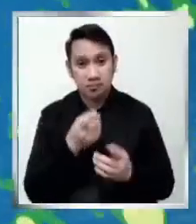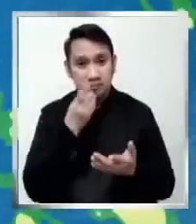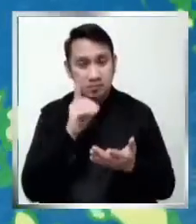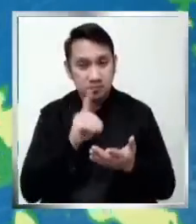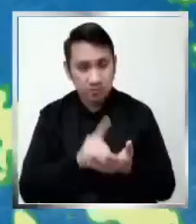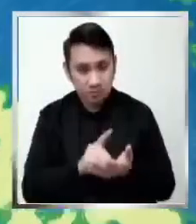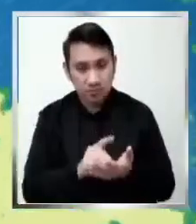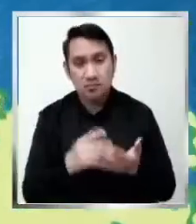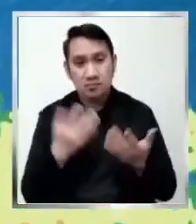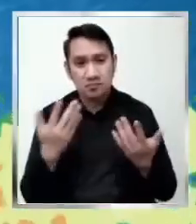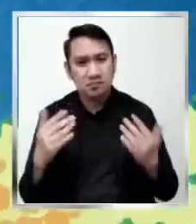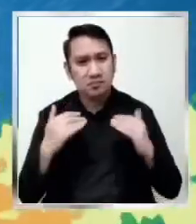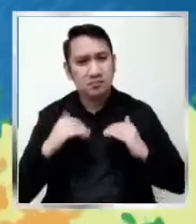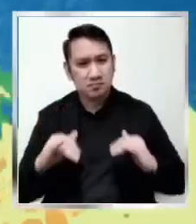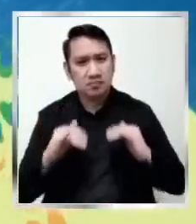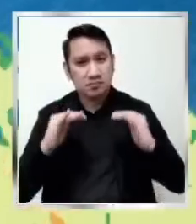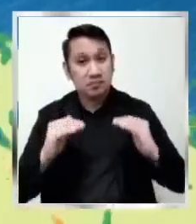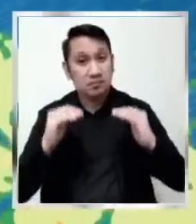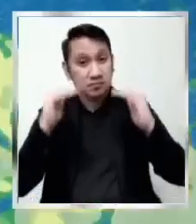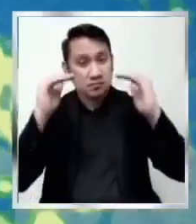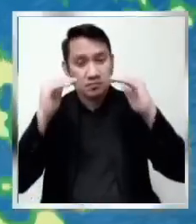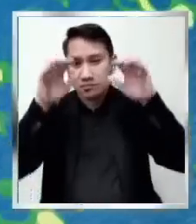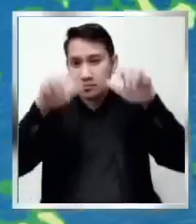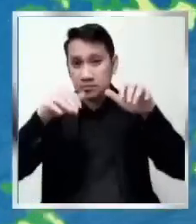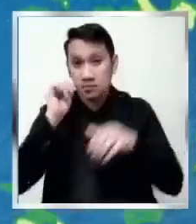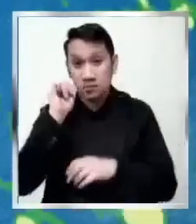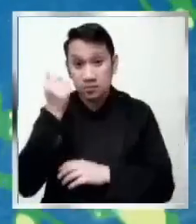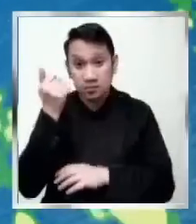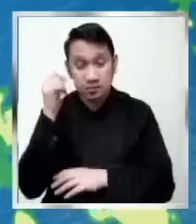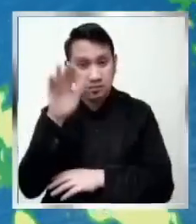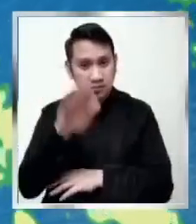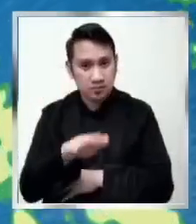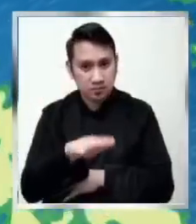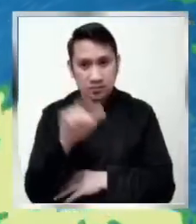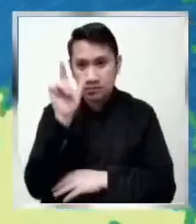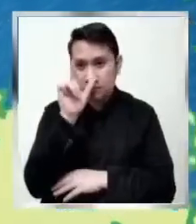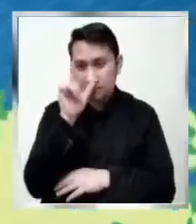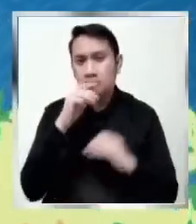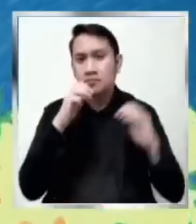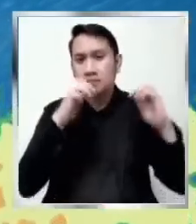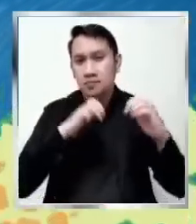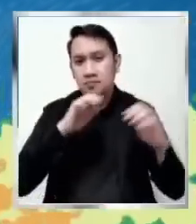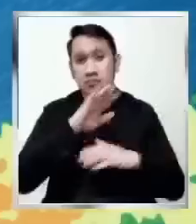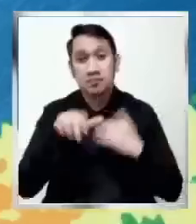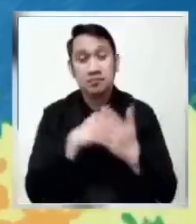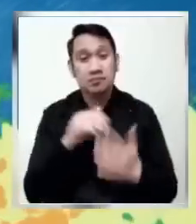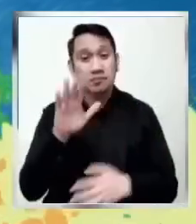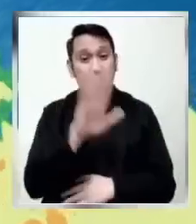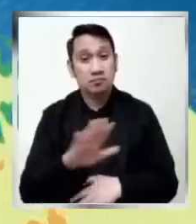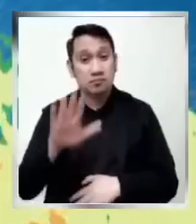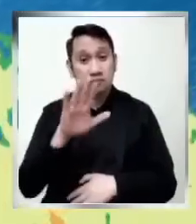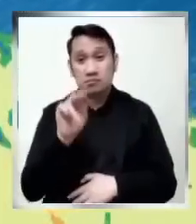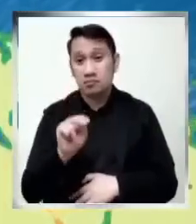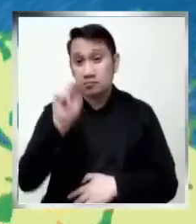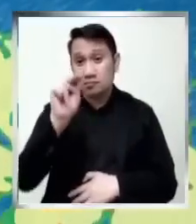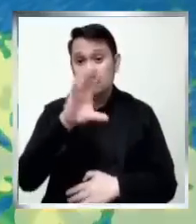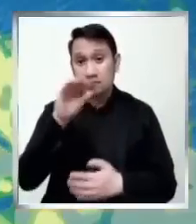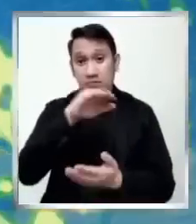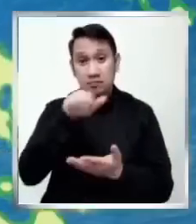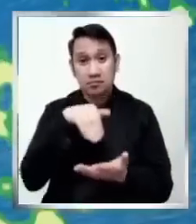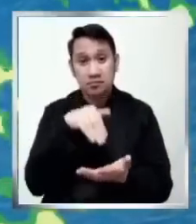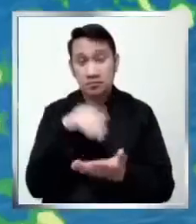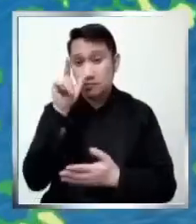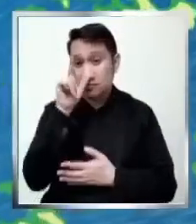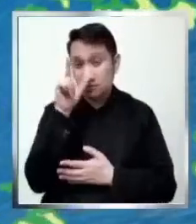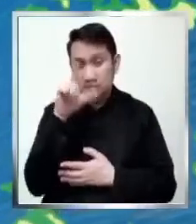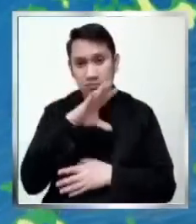Weather, mataas po ang syansa ng ulan bukas ng hapon sa Luzon. Asahan yan sa malaking bahagi ng Northern at Central Luzon. Kasama po dyan